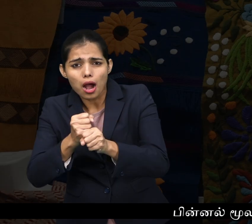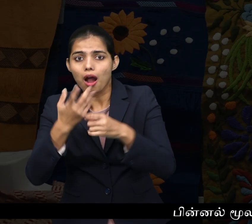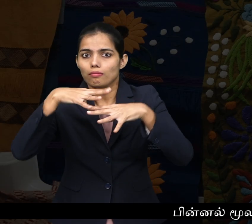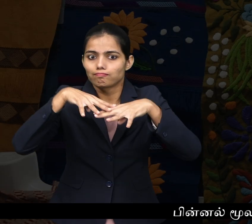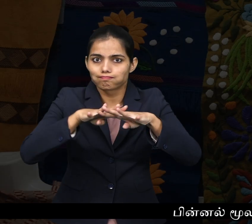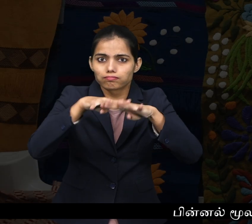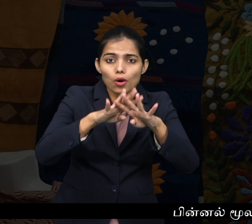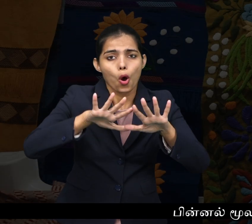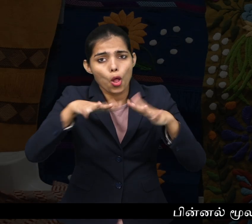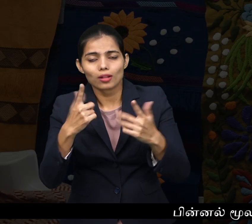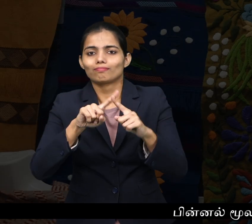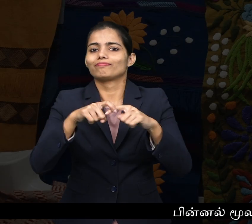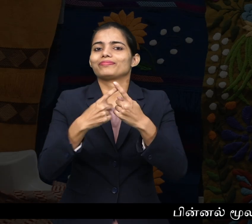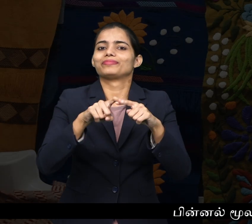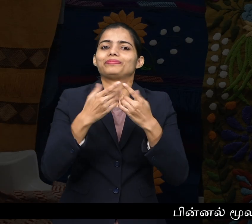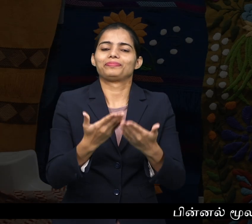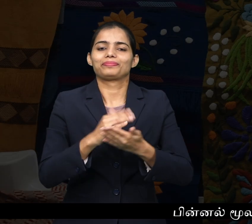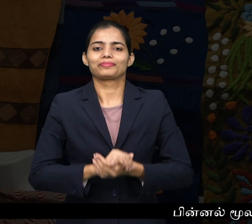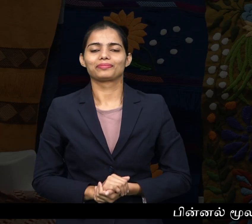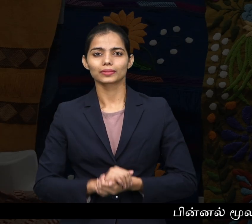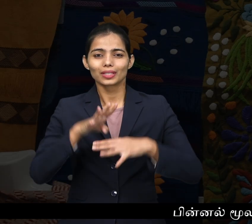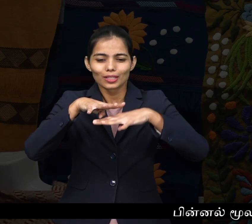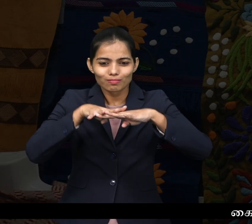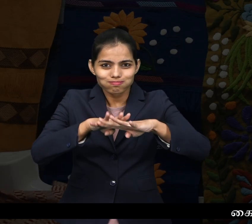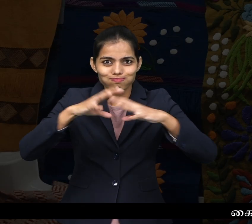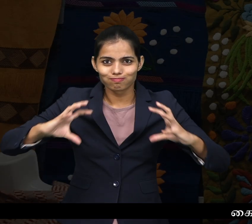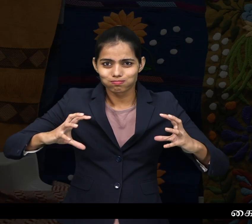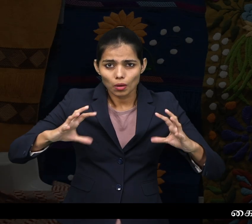மற்றும் பின்னல் மூலம் தயாரிக்கப்படுகிறது.